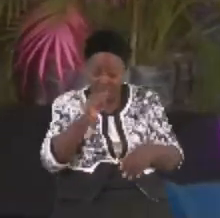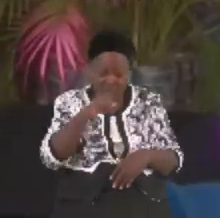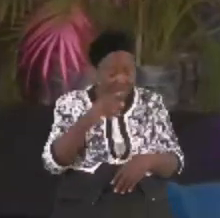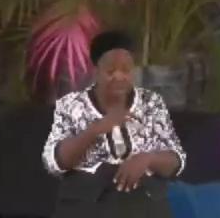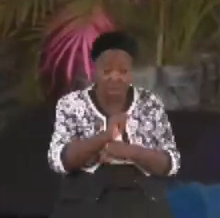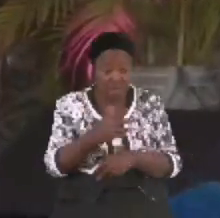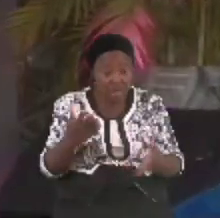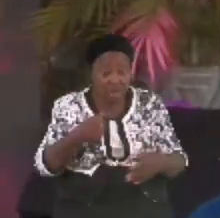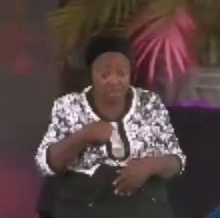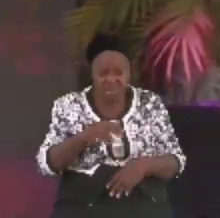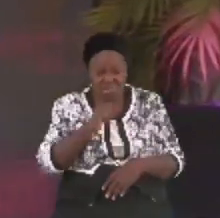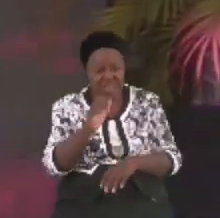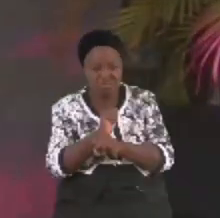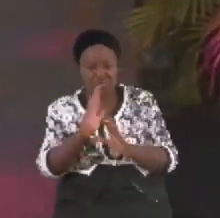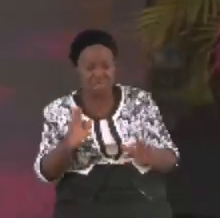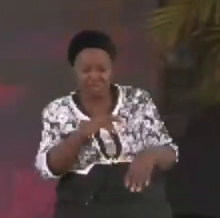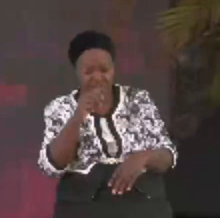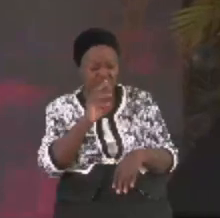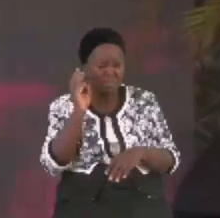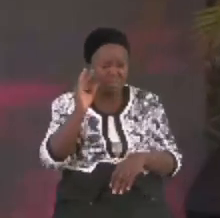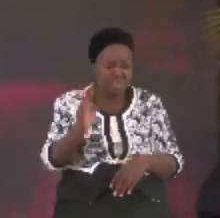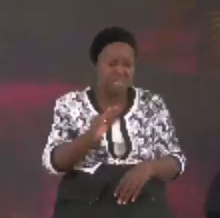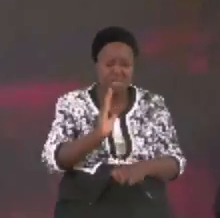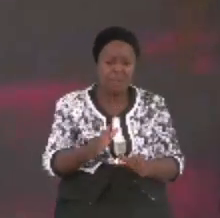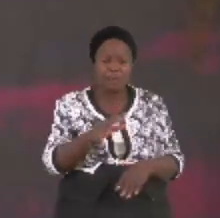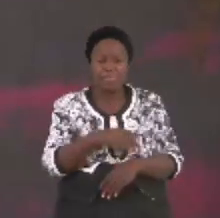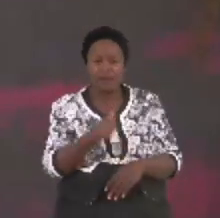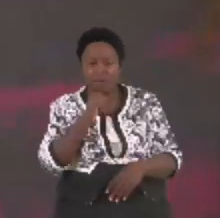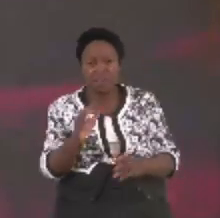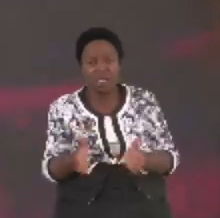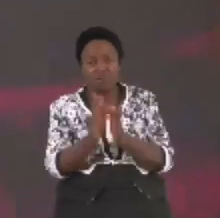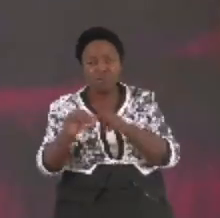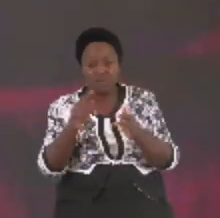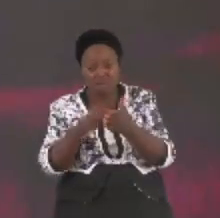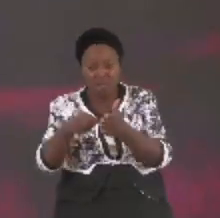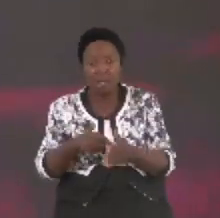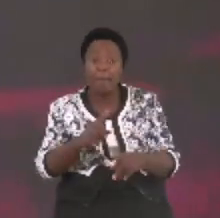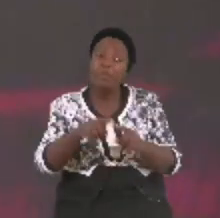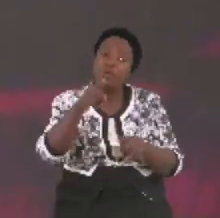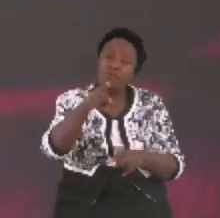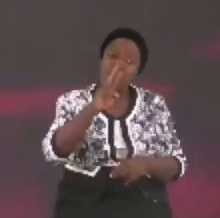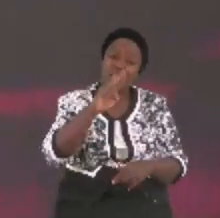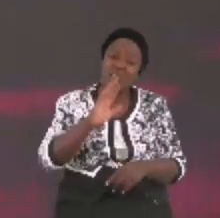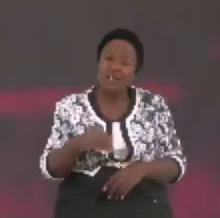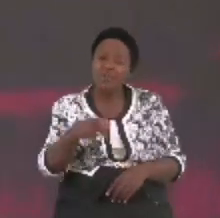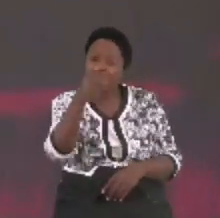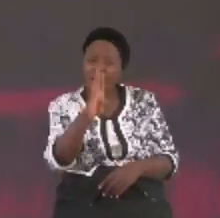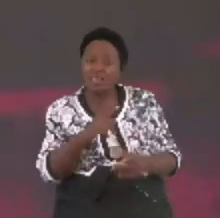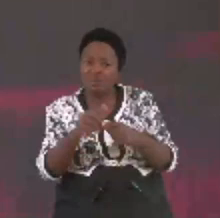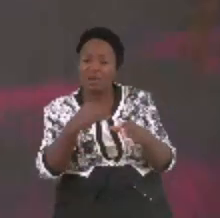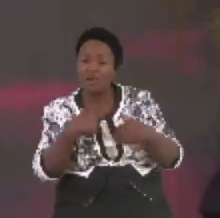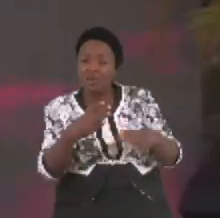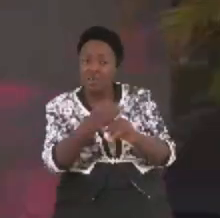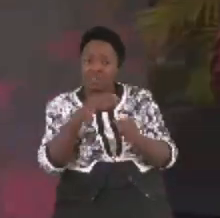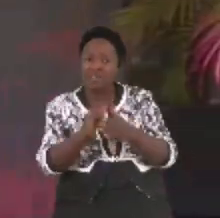ouvrier, je ne suis pas ministre, je ne suis pas établi pour faire cela. Tu es enfant de Dieu et tu as été sauvé. Ce même salut que